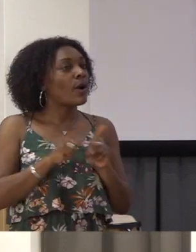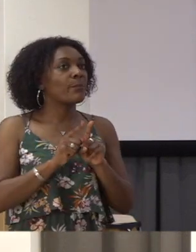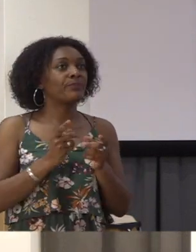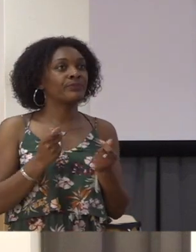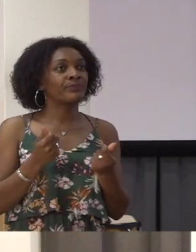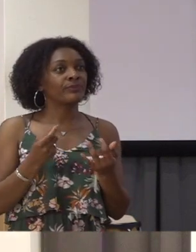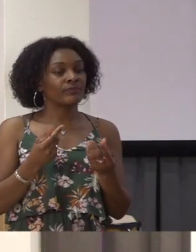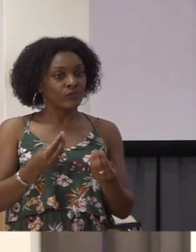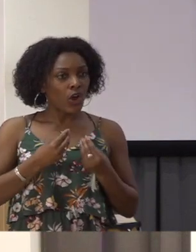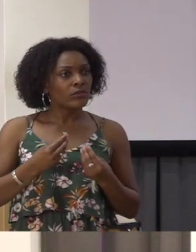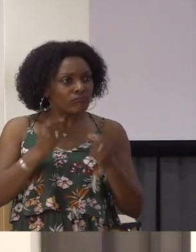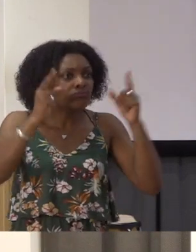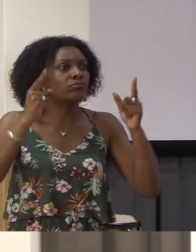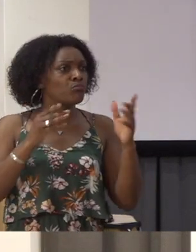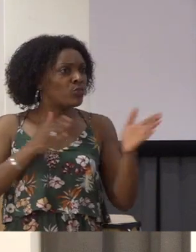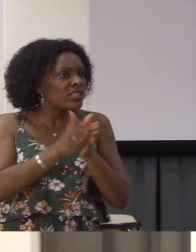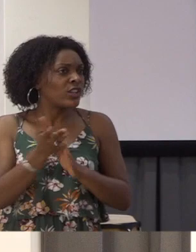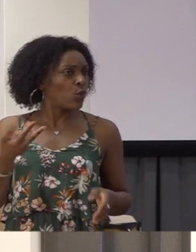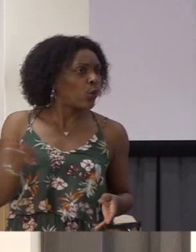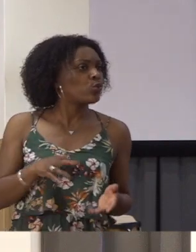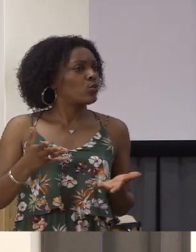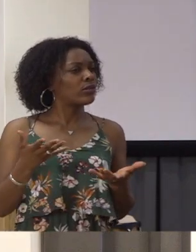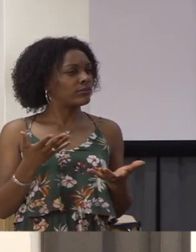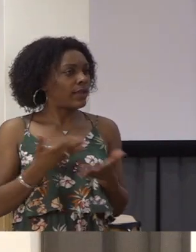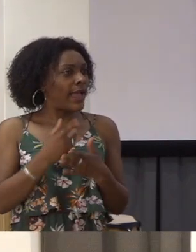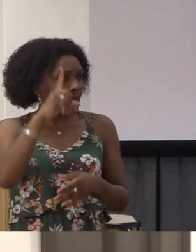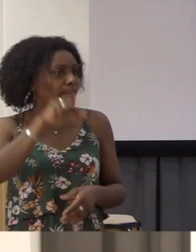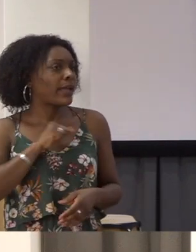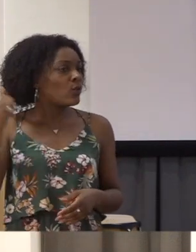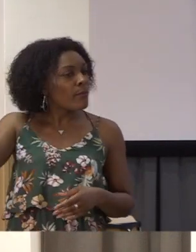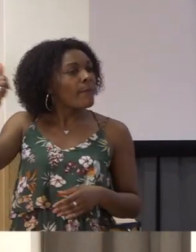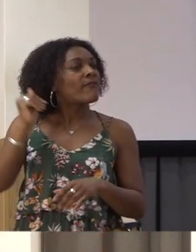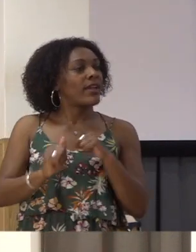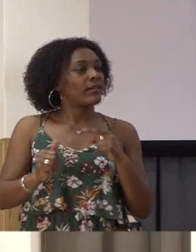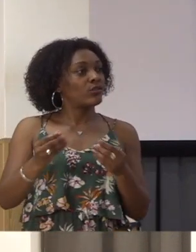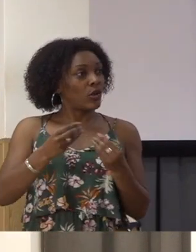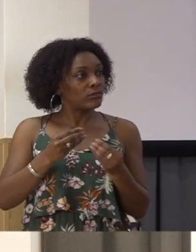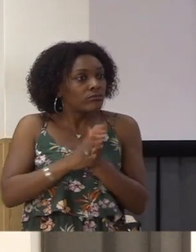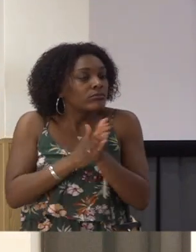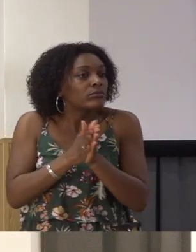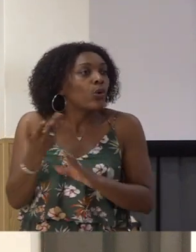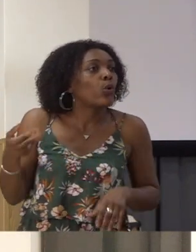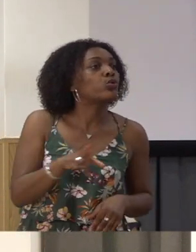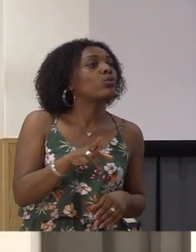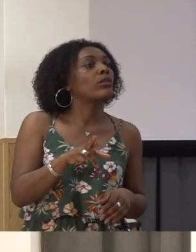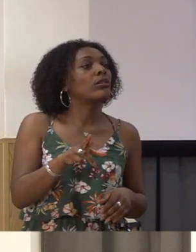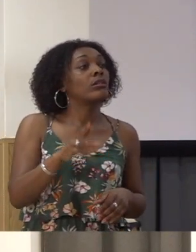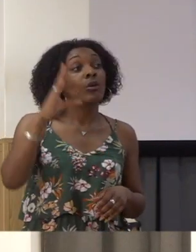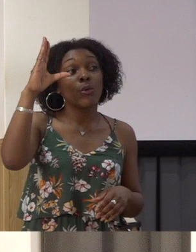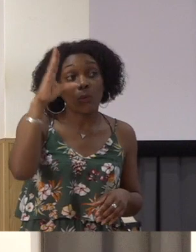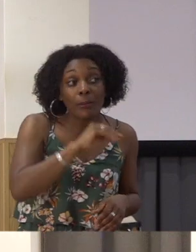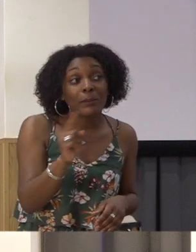pour insuffler à l'Église, à son peuple, une nouvelle dynamique. Parce que n'oublions jamais